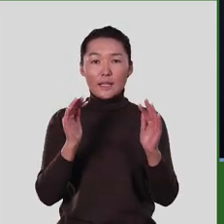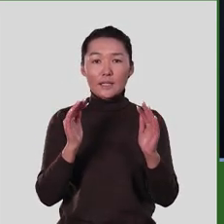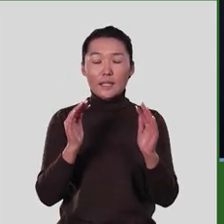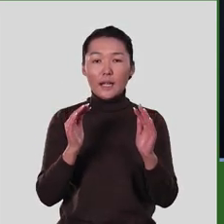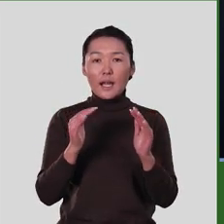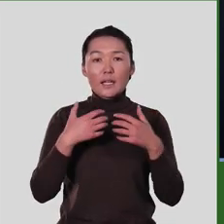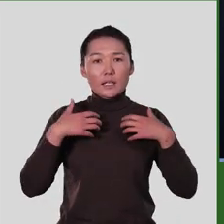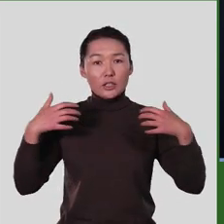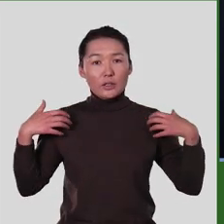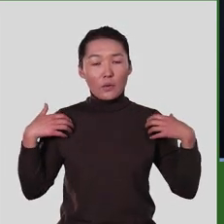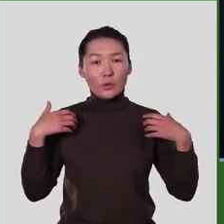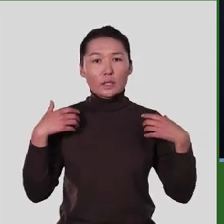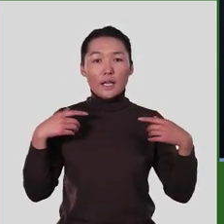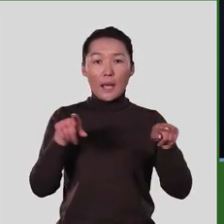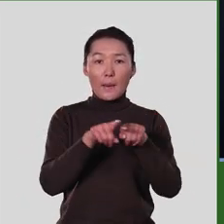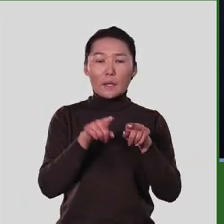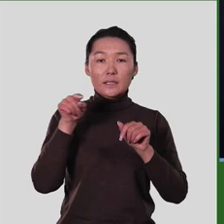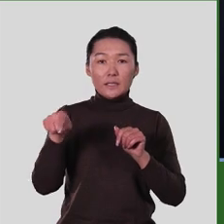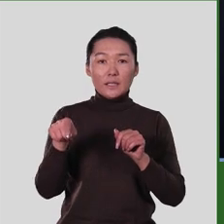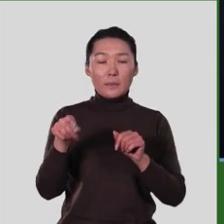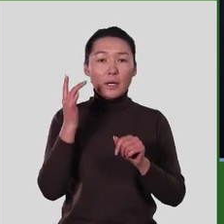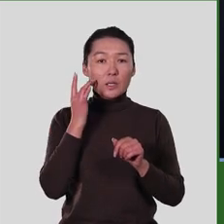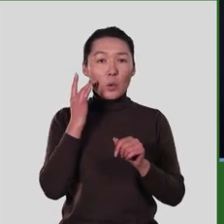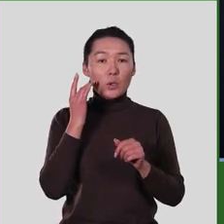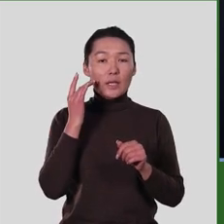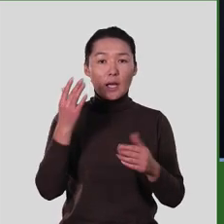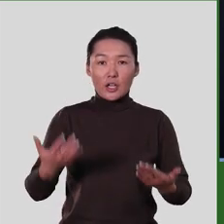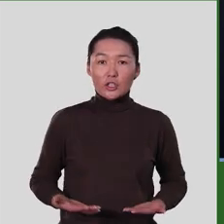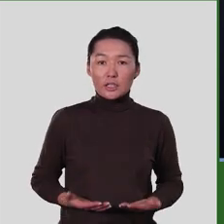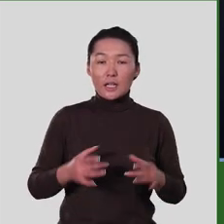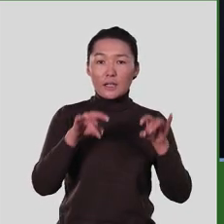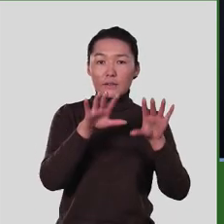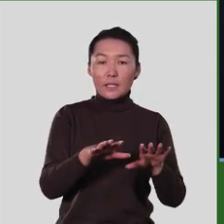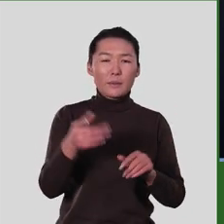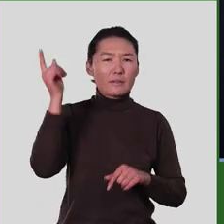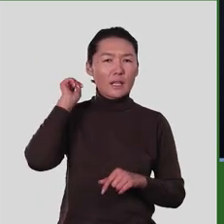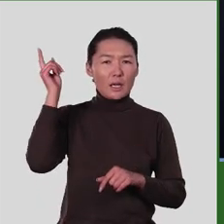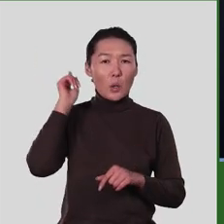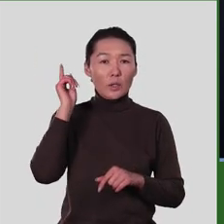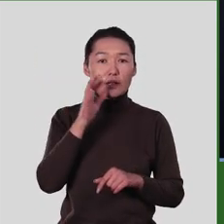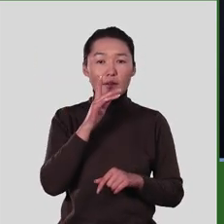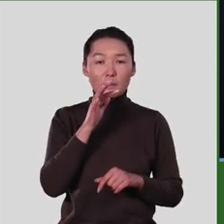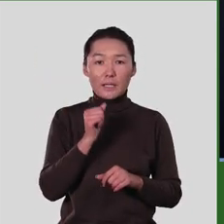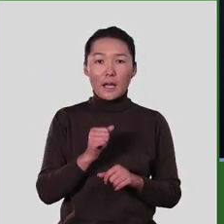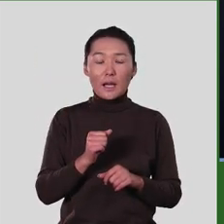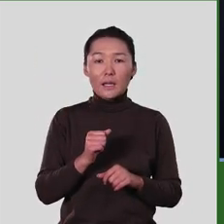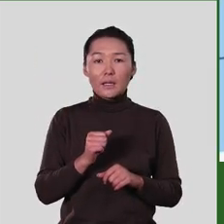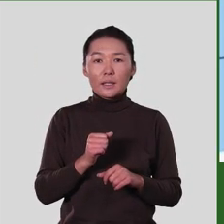тем, что населяли землю в далекие времена и исчезли на других